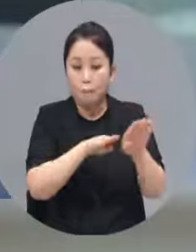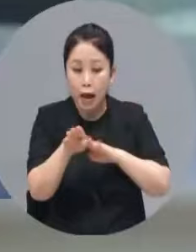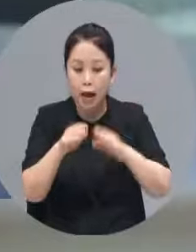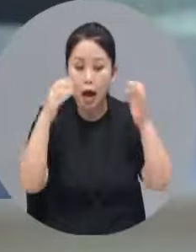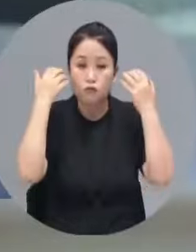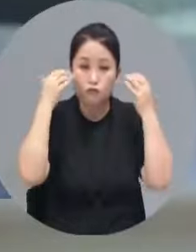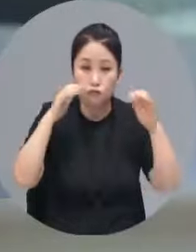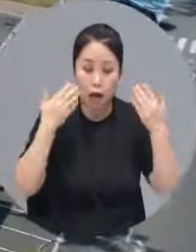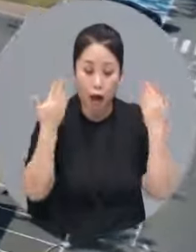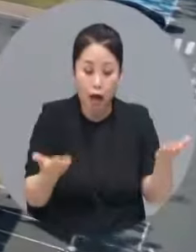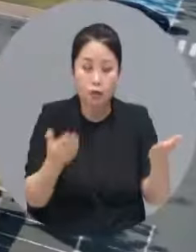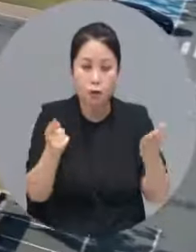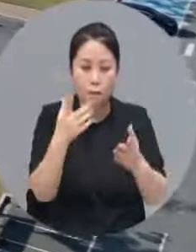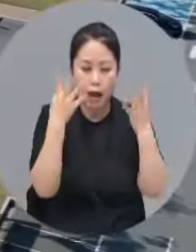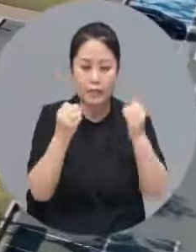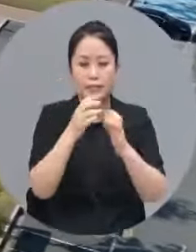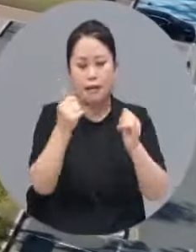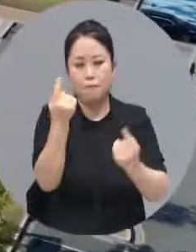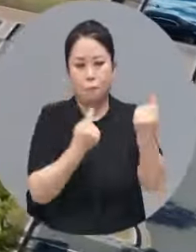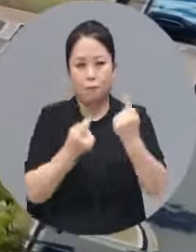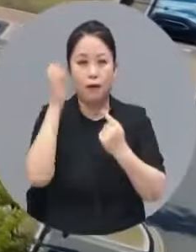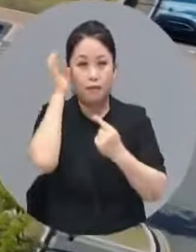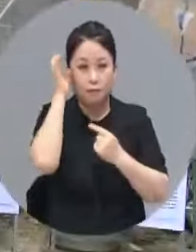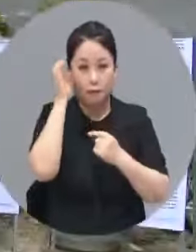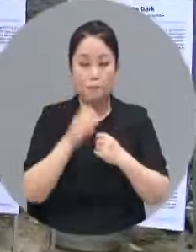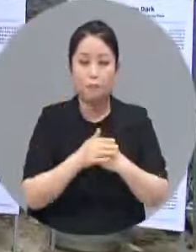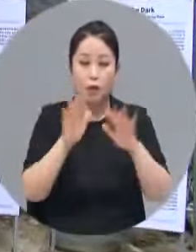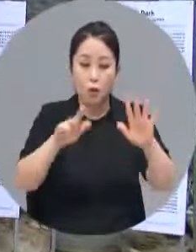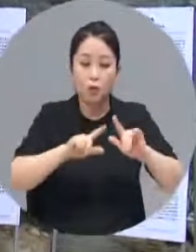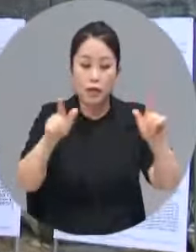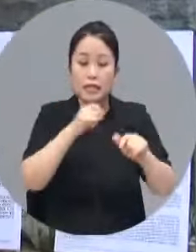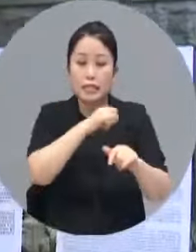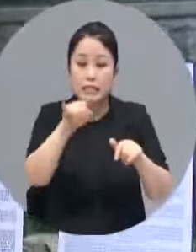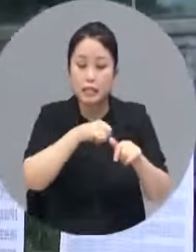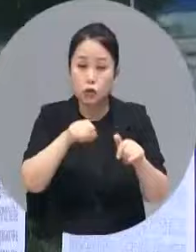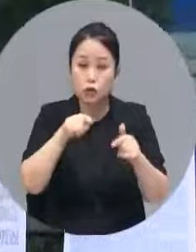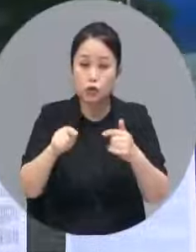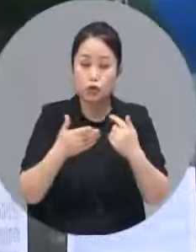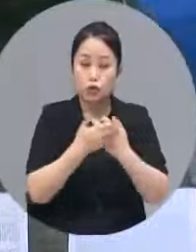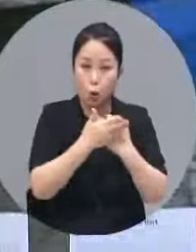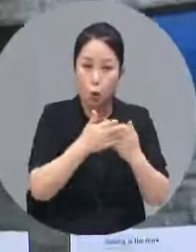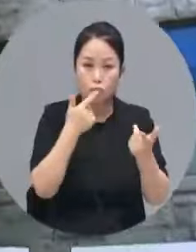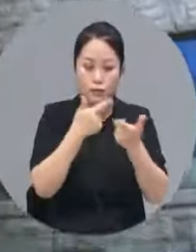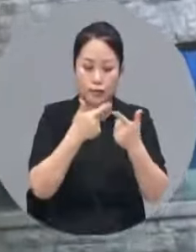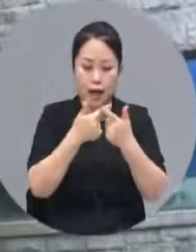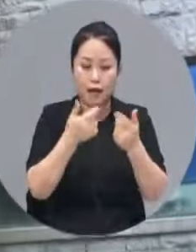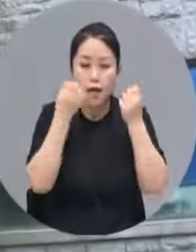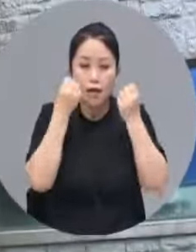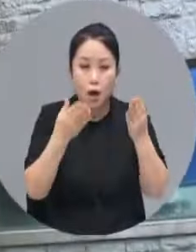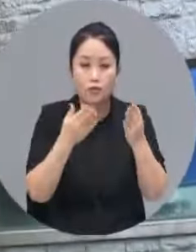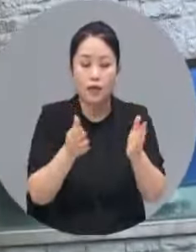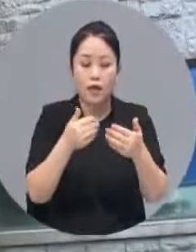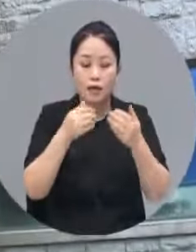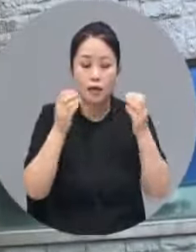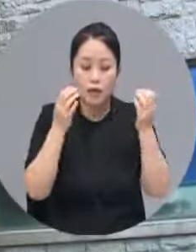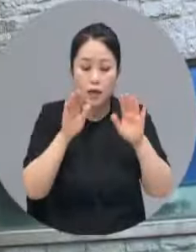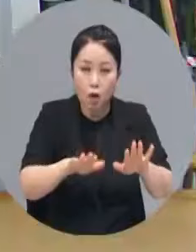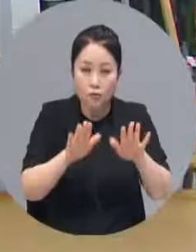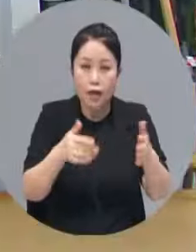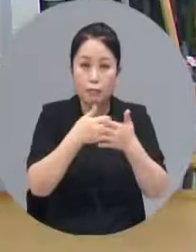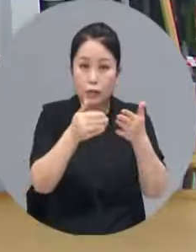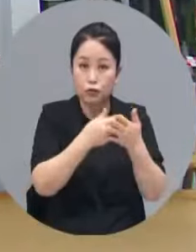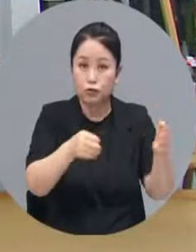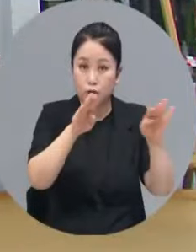방문객들을 기대하고 있습니다. 올해는 을숙도 부산 현대미술관을 비롯해 한성 1918, 초량동